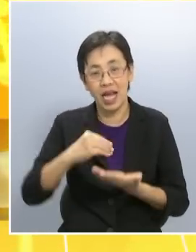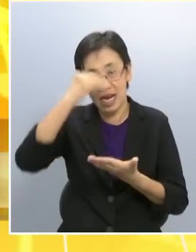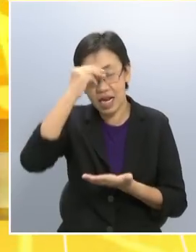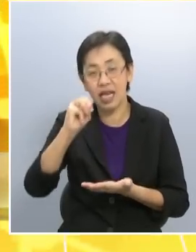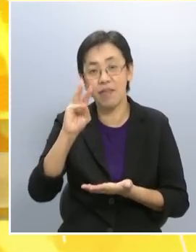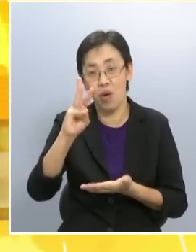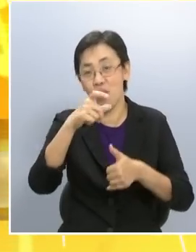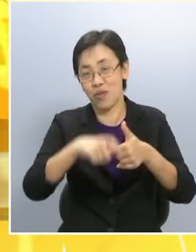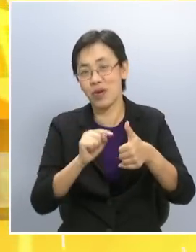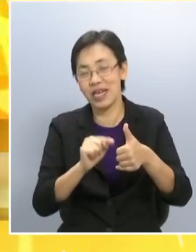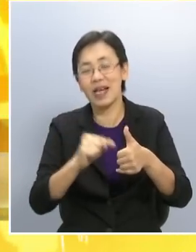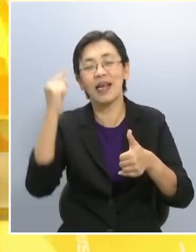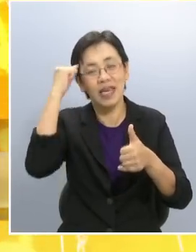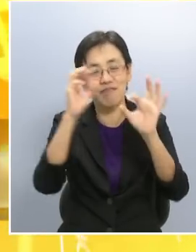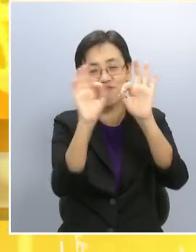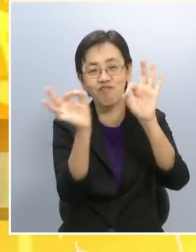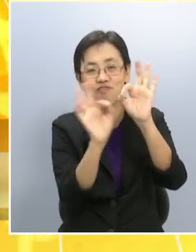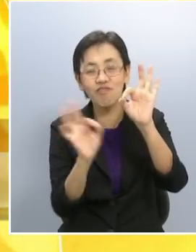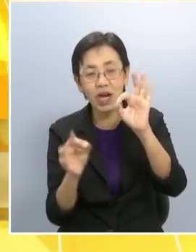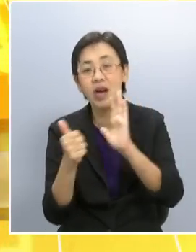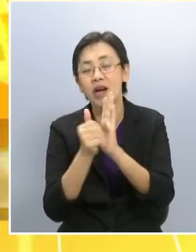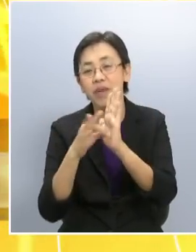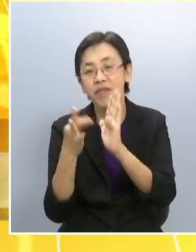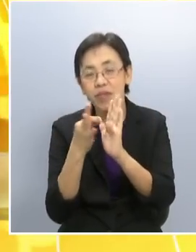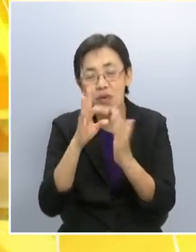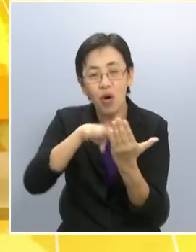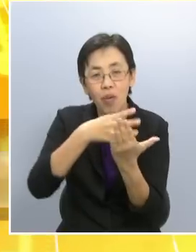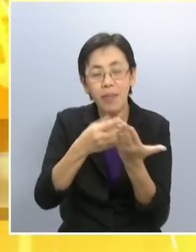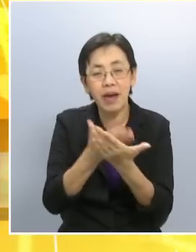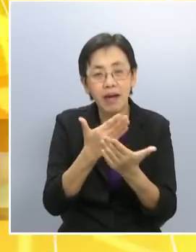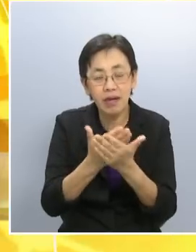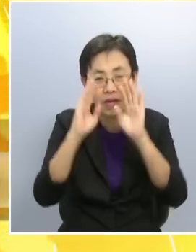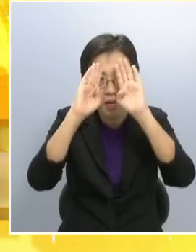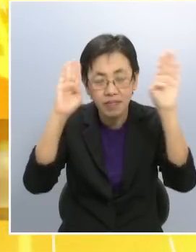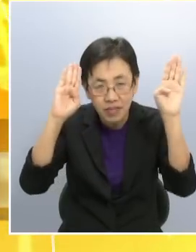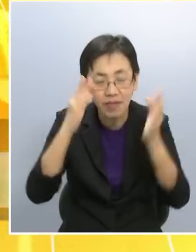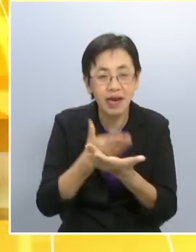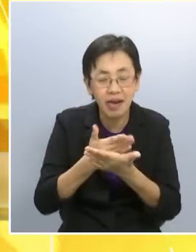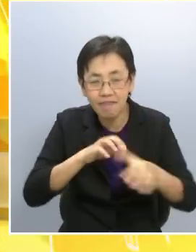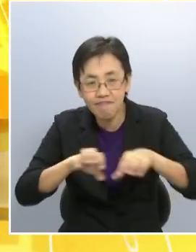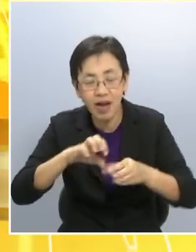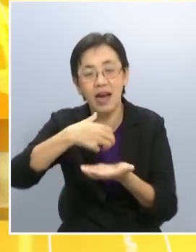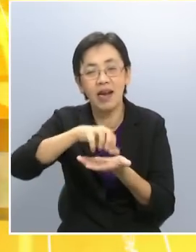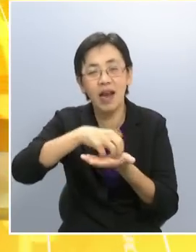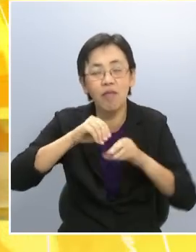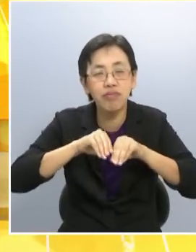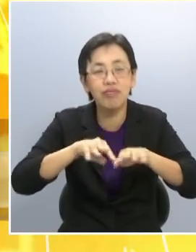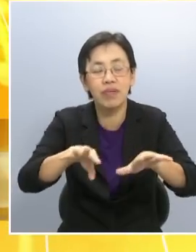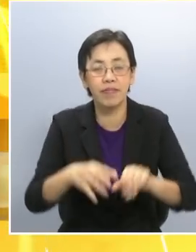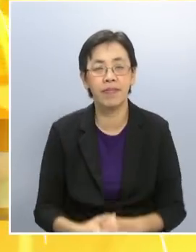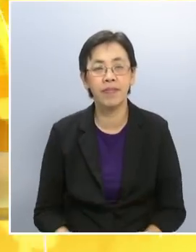ไรท์แต่เขียนเพจแบ่งปันความรู้จากประสบการณ์ตัวเอง ค่ะ ท่านผู้